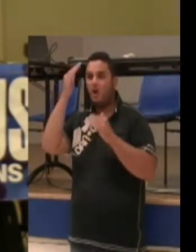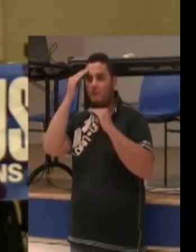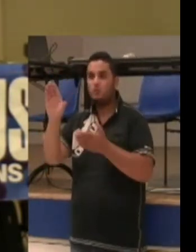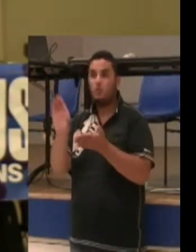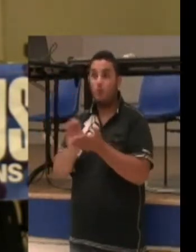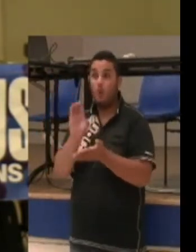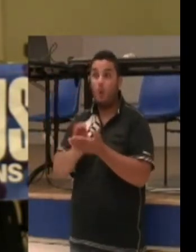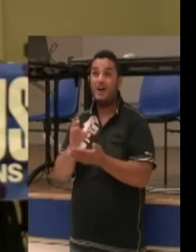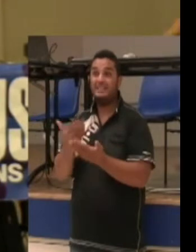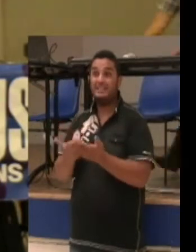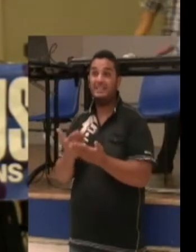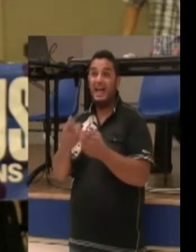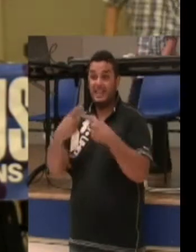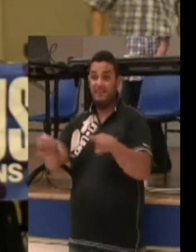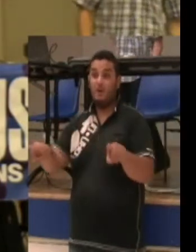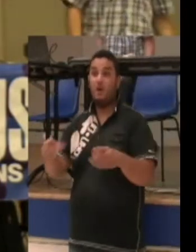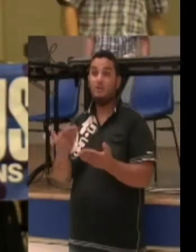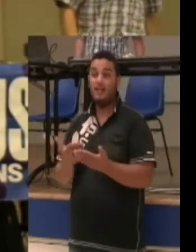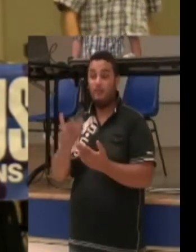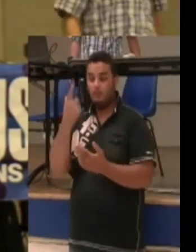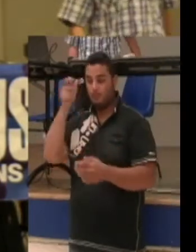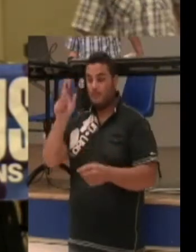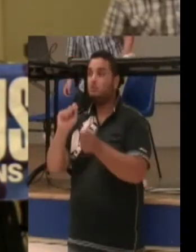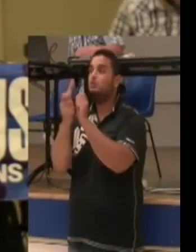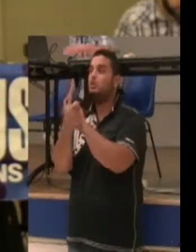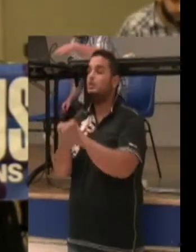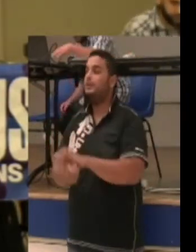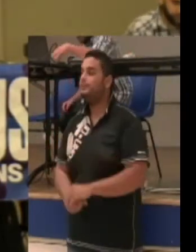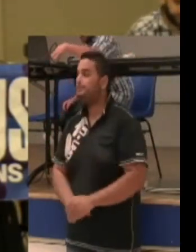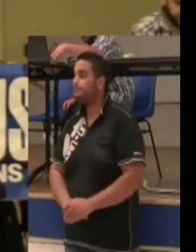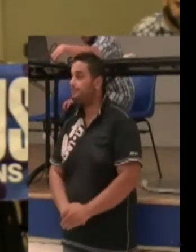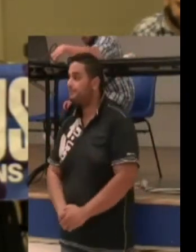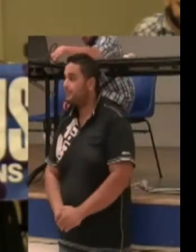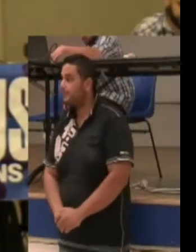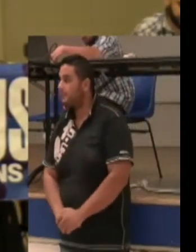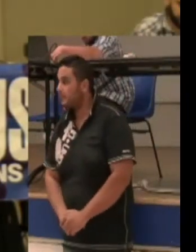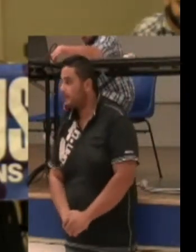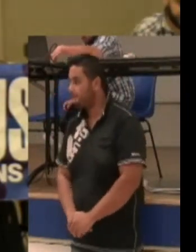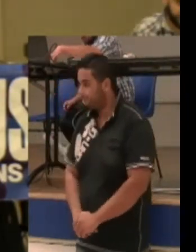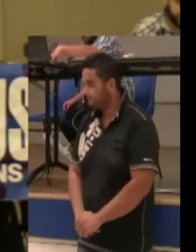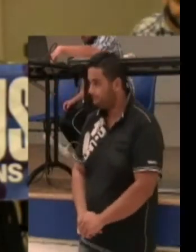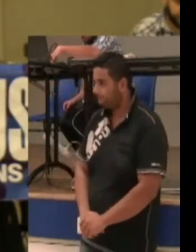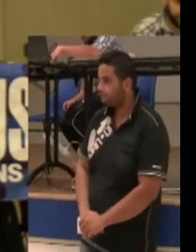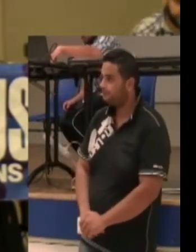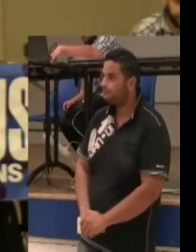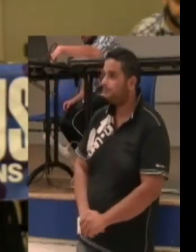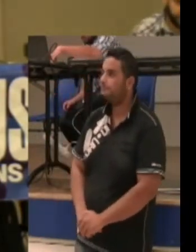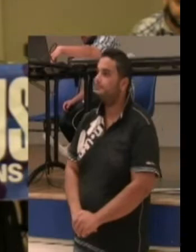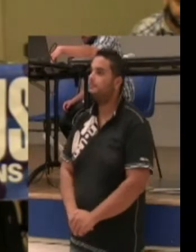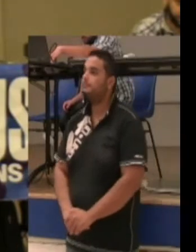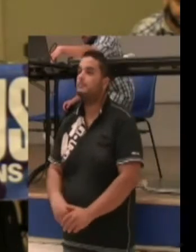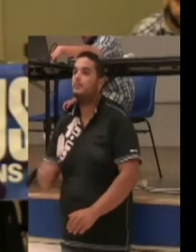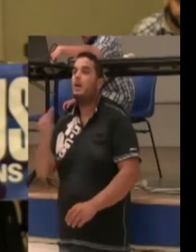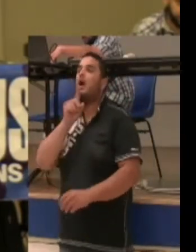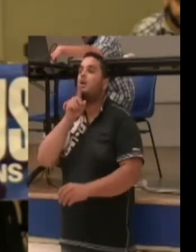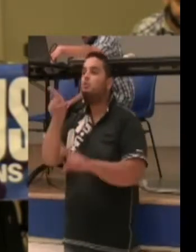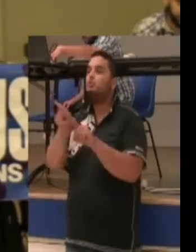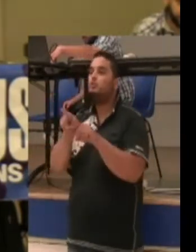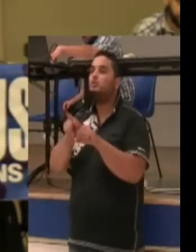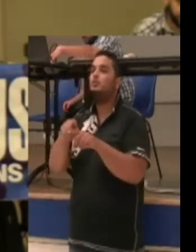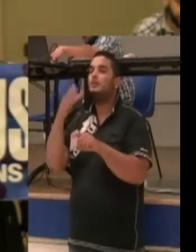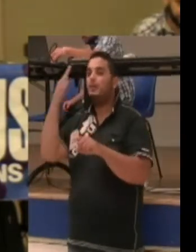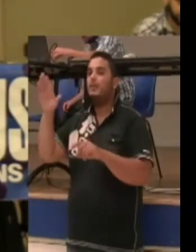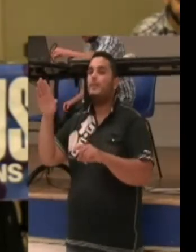Et c'est réel. Je vais vous raconter une autre anecdote. Après, on va entrer dans le sujet. J'ai assisté un jour à une conférence de Cheikh